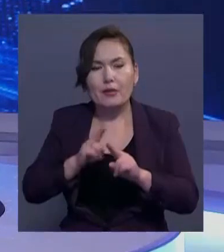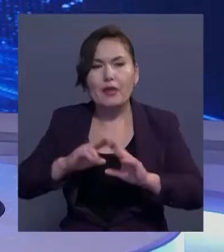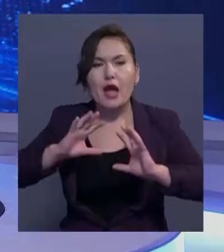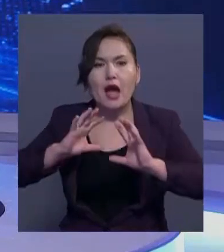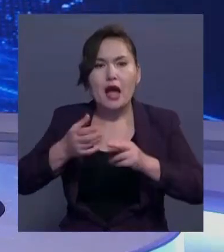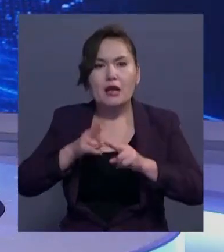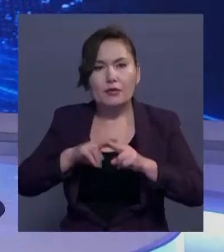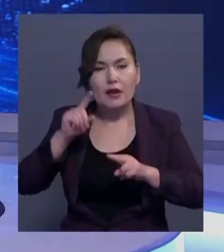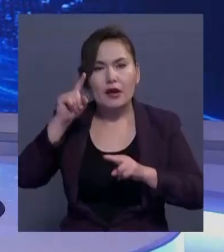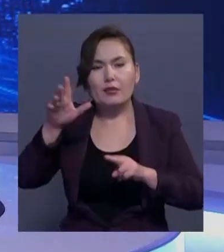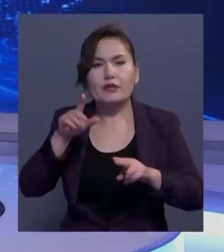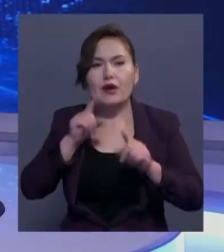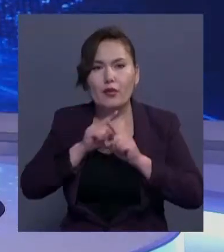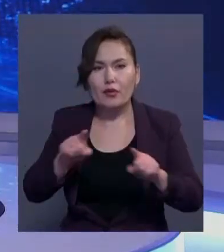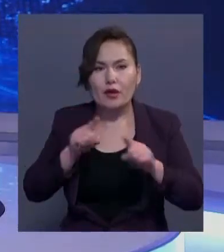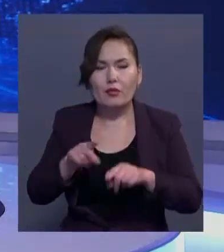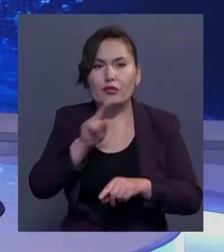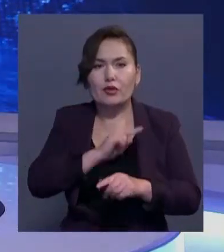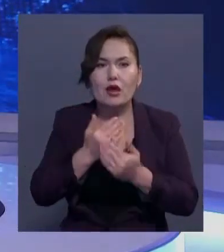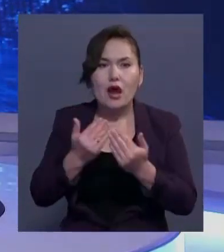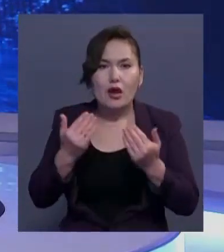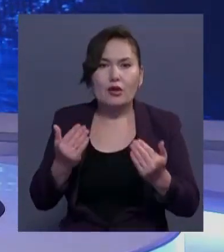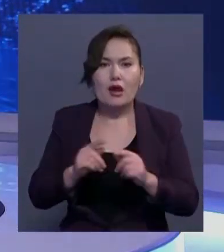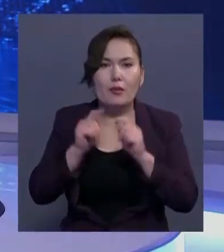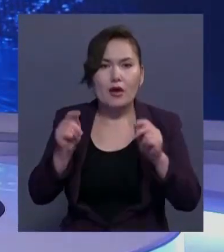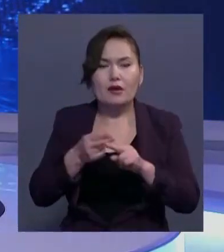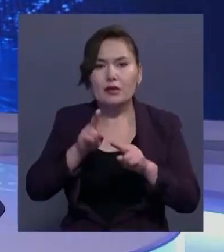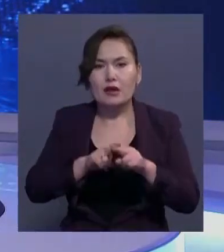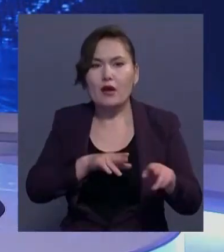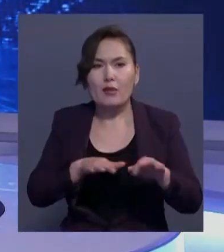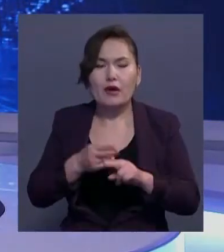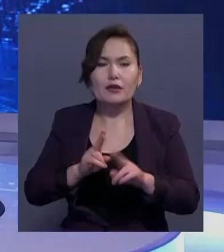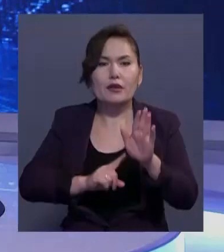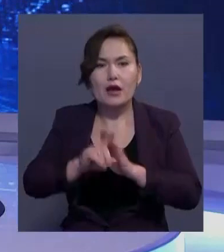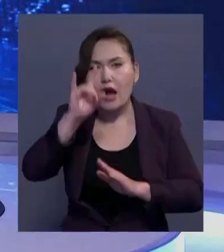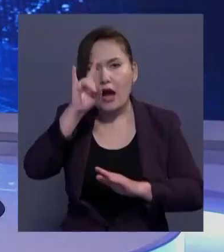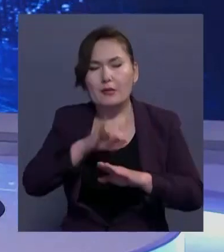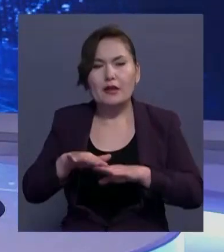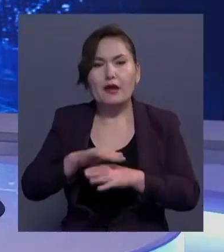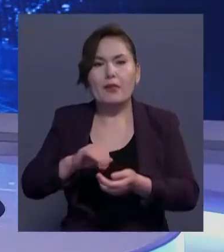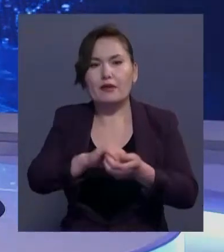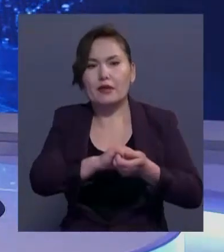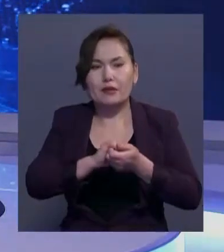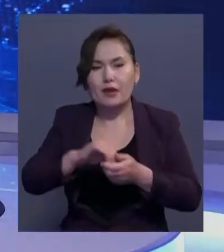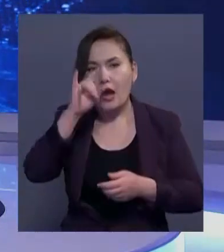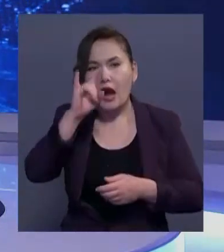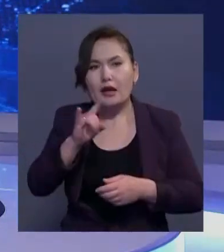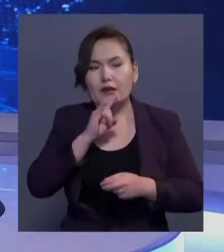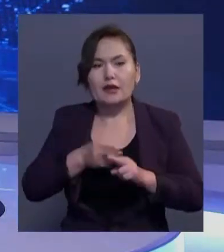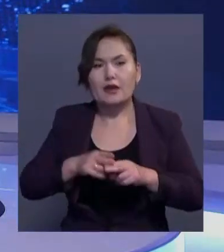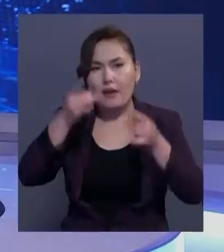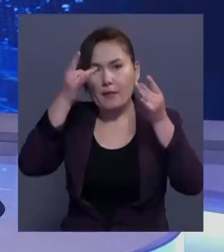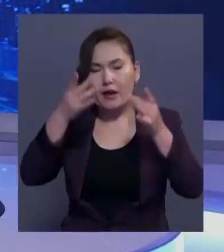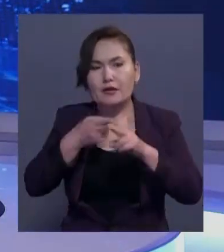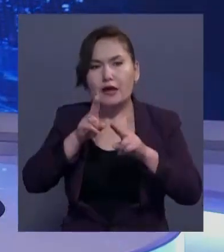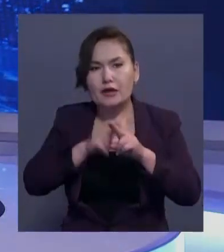әлемдік аренадағы көрмелерге қойып жүр. Бұл шара әу баста Қазақстан халқы ассамблеясының қазақтану мәдени